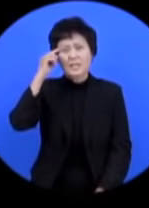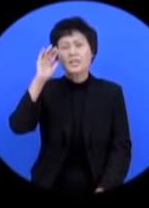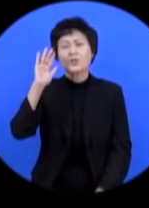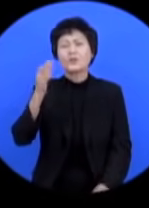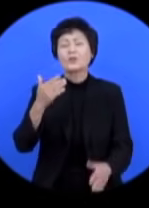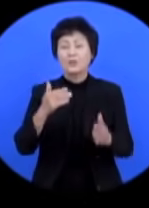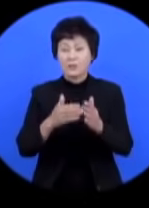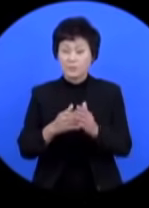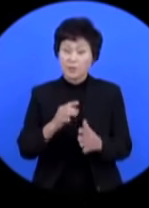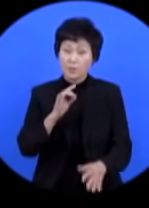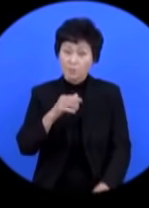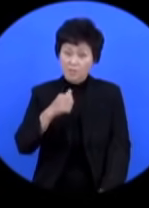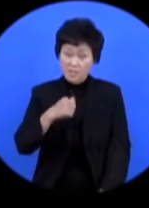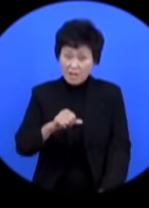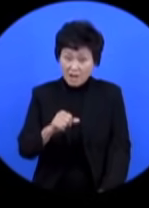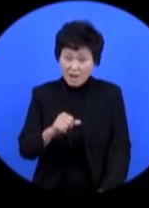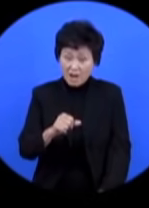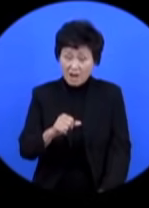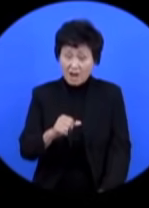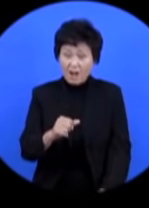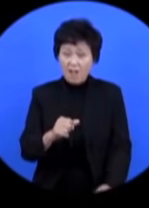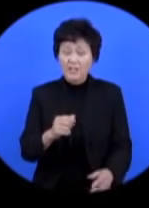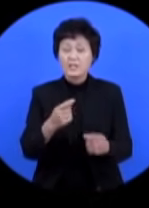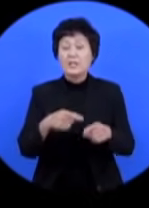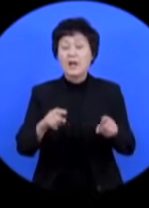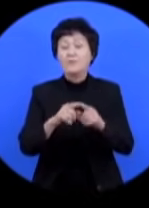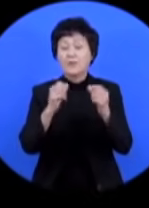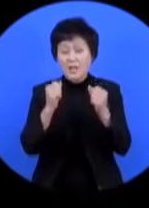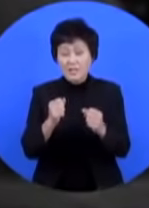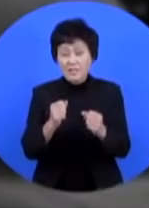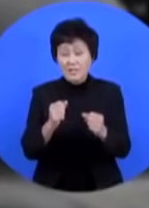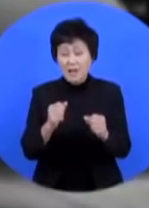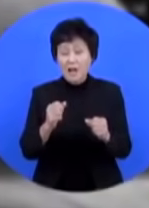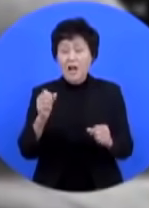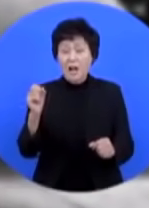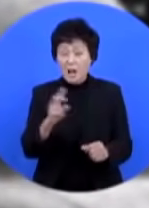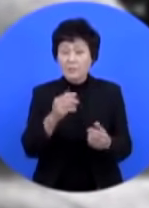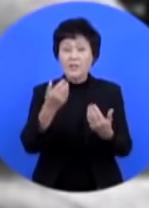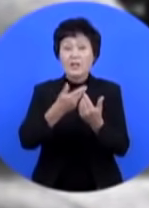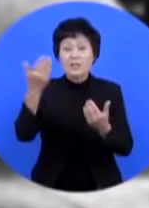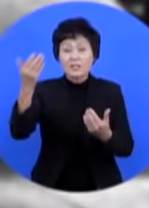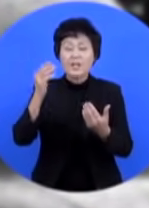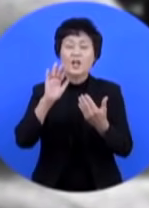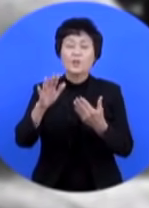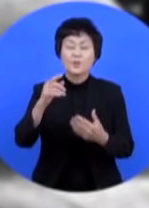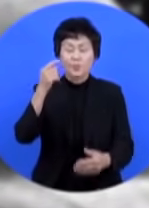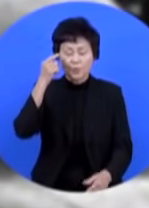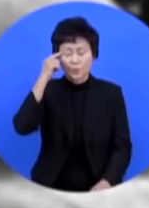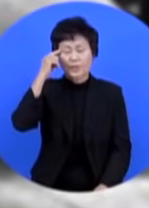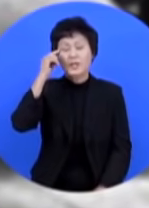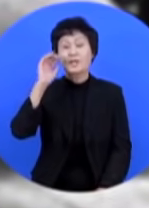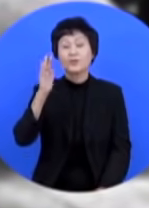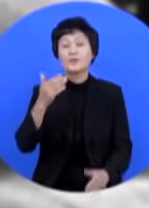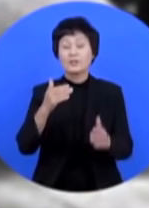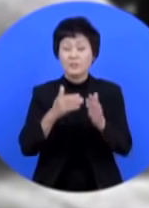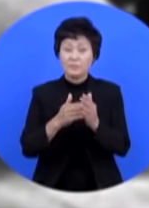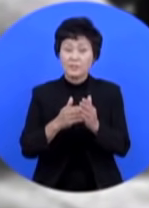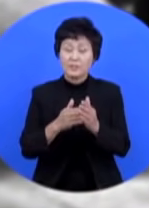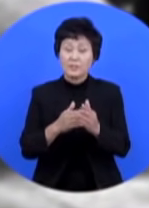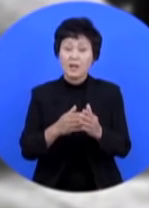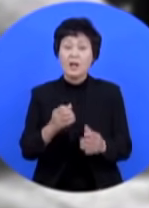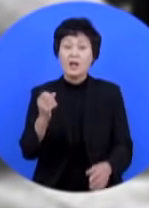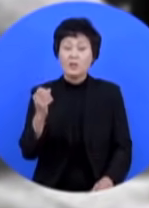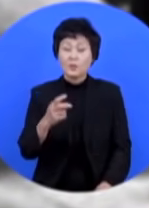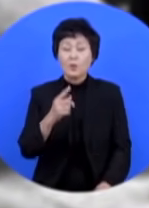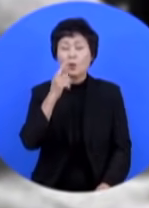있다가 갑작스럽게 없어진 후에 뒤늦게 깨달았습니다. 넷째, 부모가 얼마나 못났는지